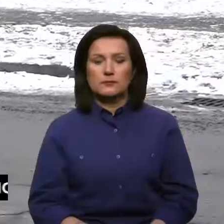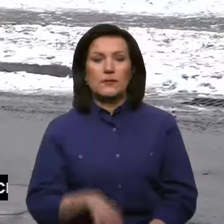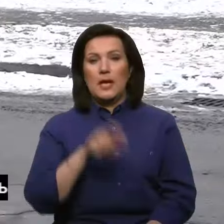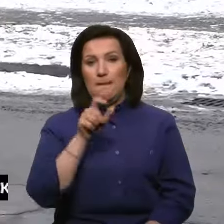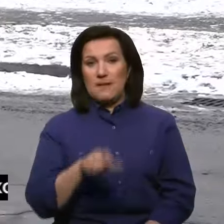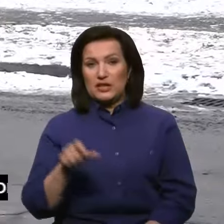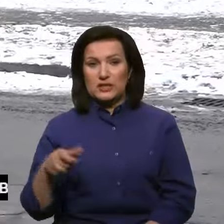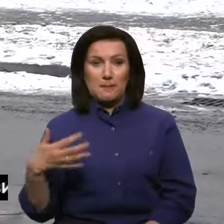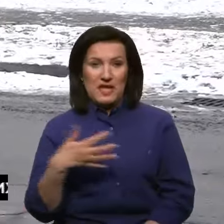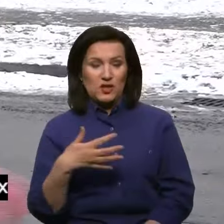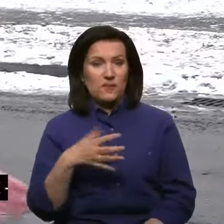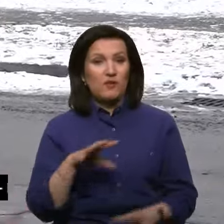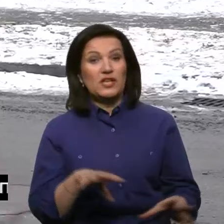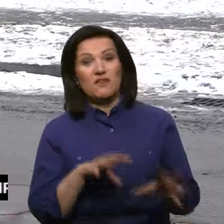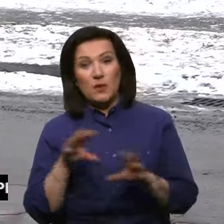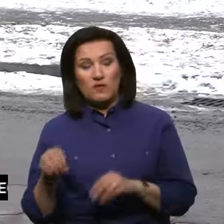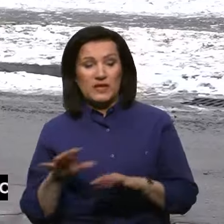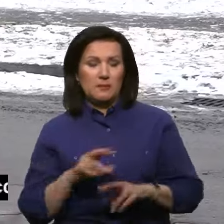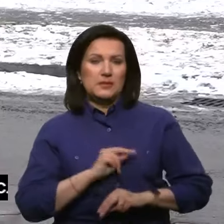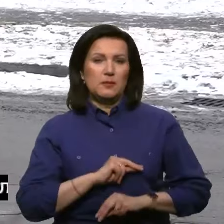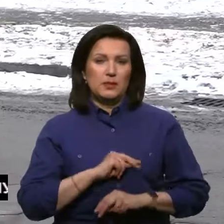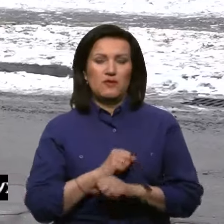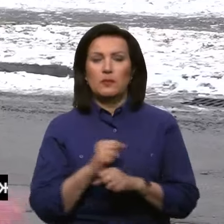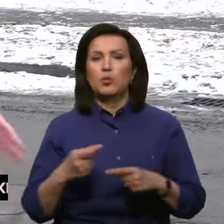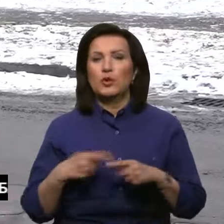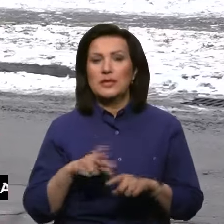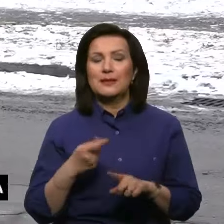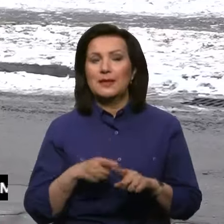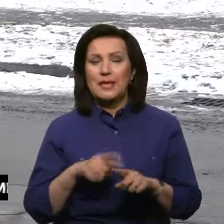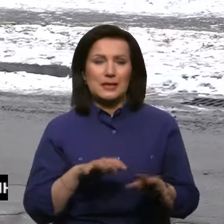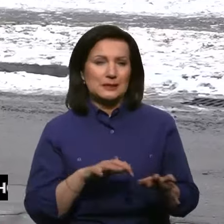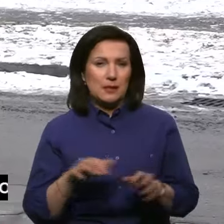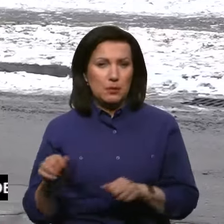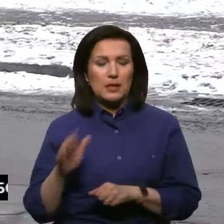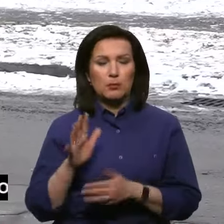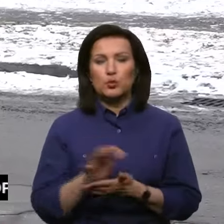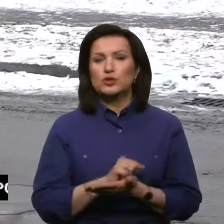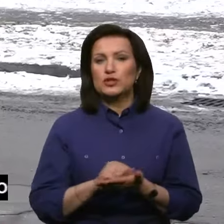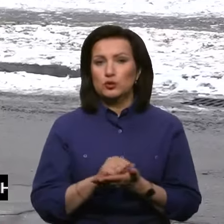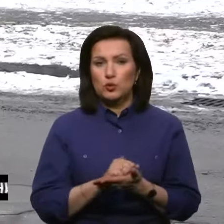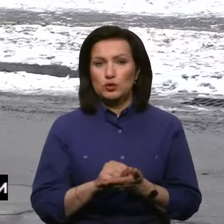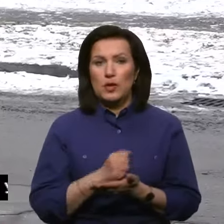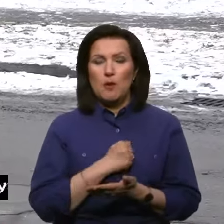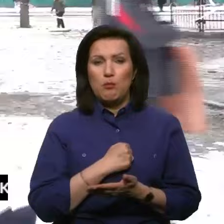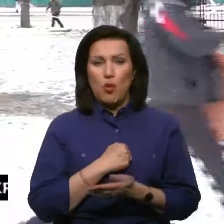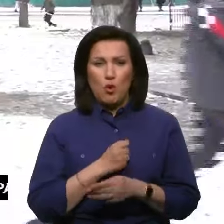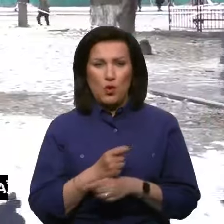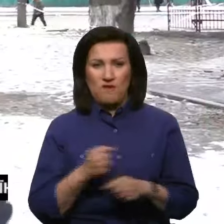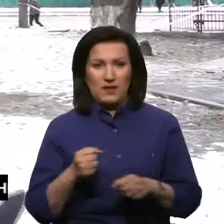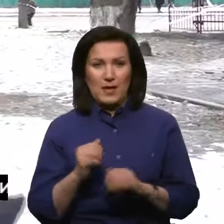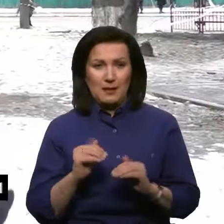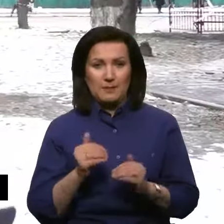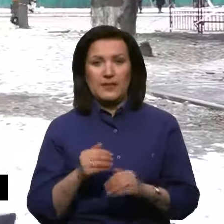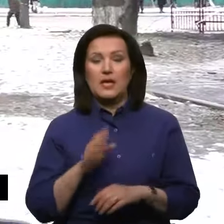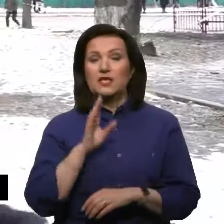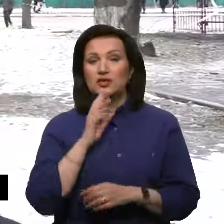Мешканців п'ятиповерхівки евакуювали, і на місці зараз працюють вибухотехніки, які забрали і будуть знешкоджувати бойовий елемент. Жінка